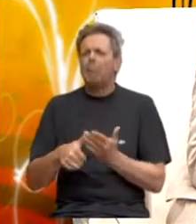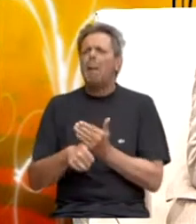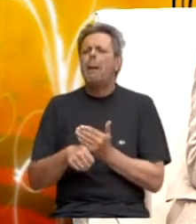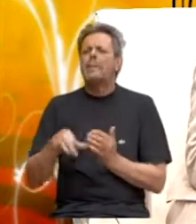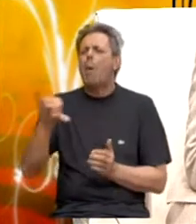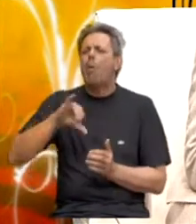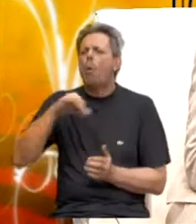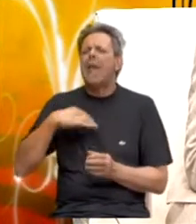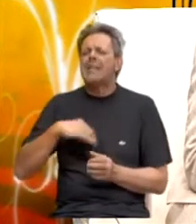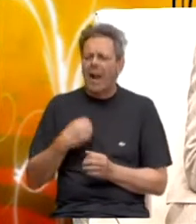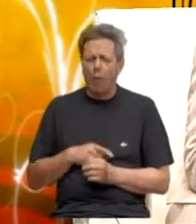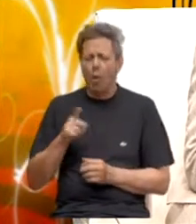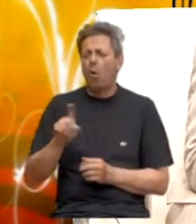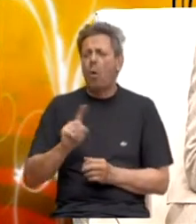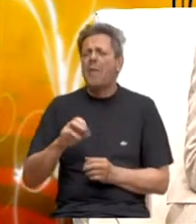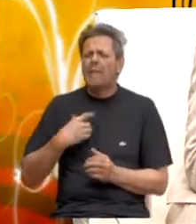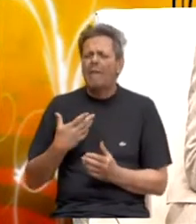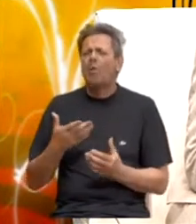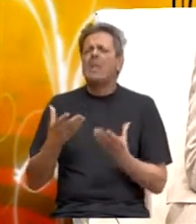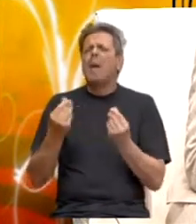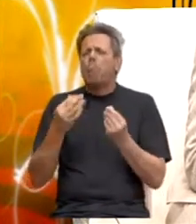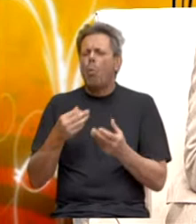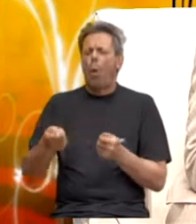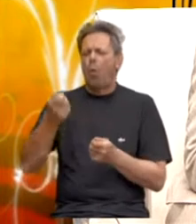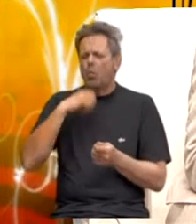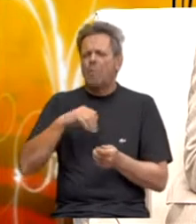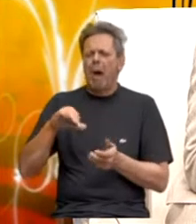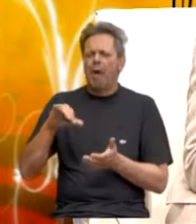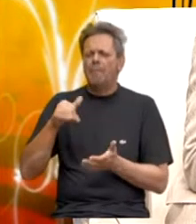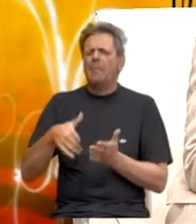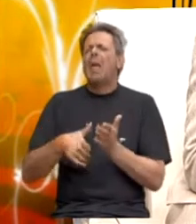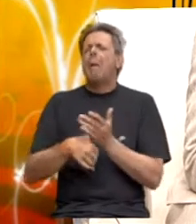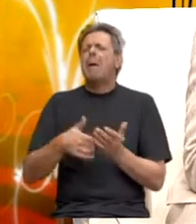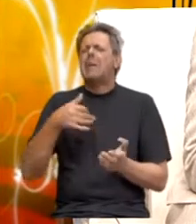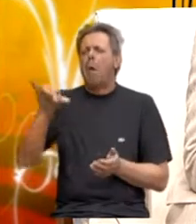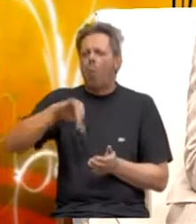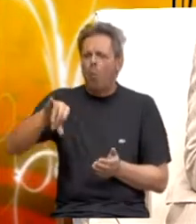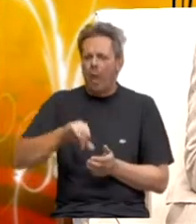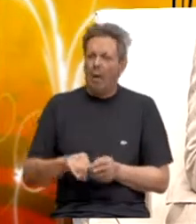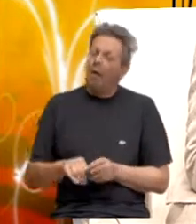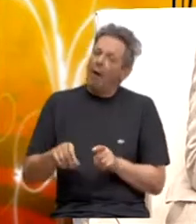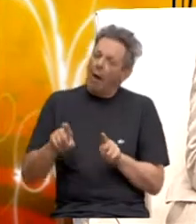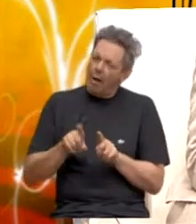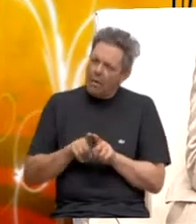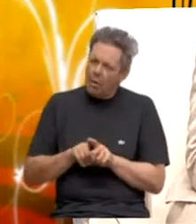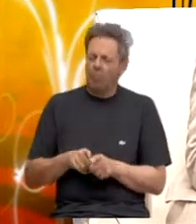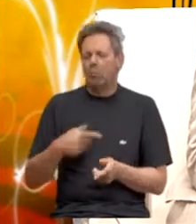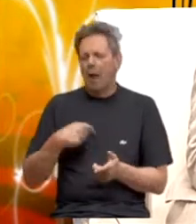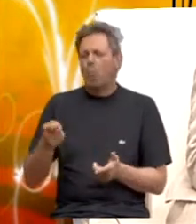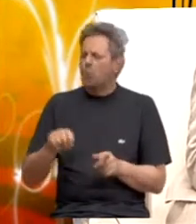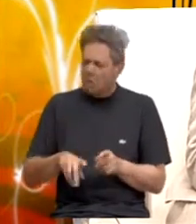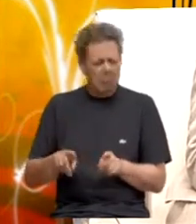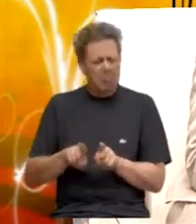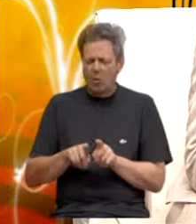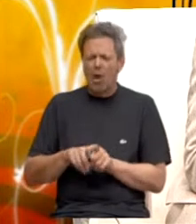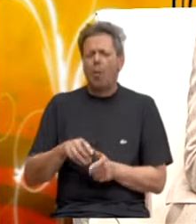prevede. Onda nije zdravo u smislu da se puno njega uzima, nego da se ista ta količina takozvanog običnog biljnog ili